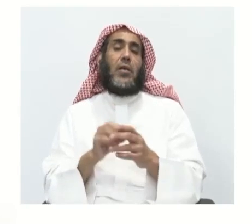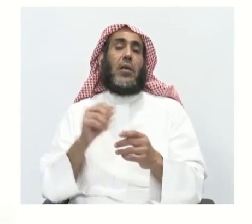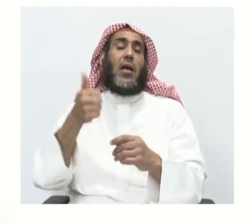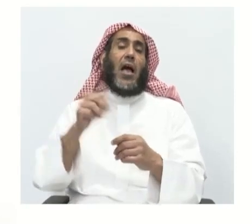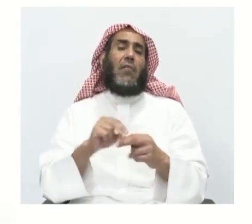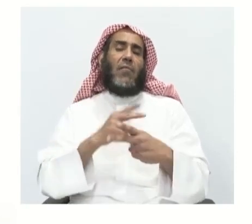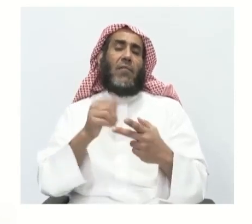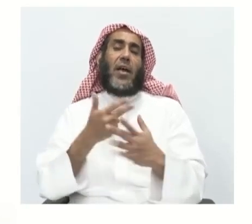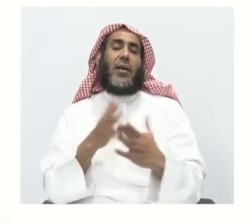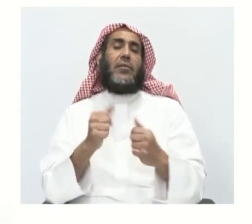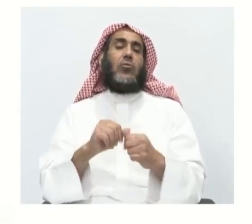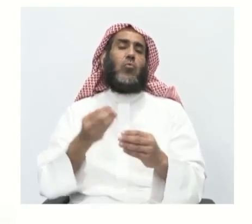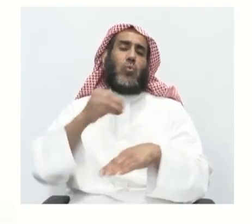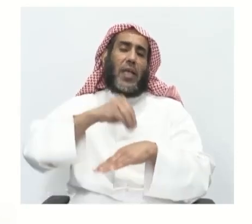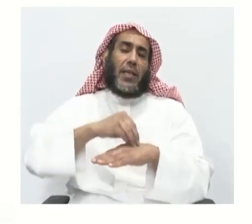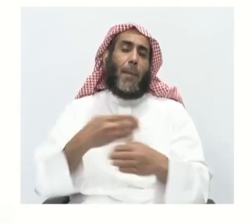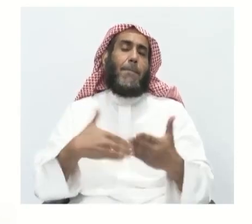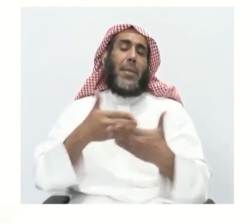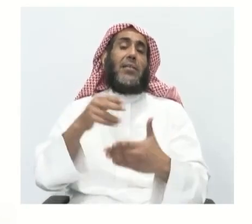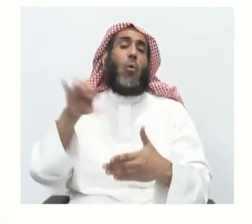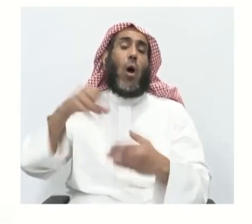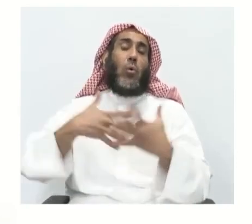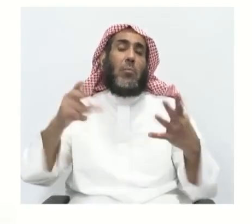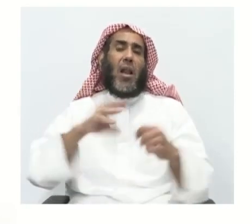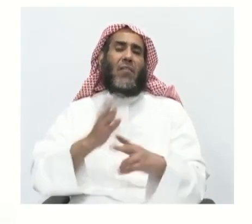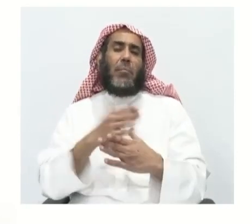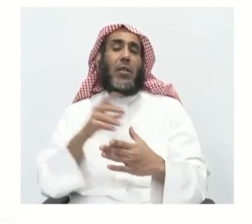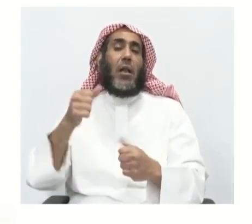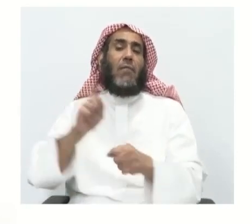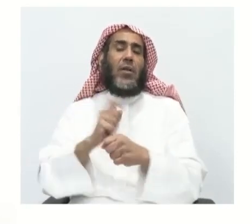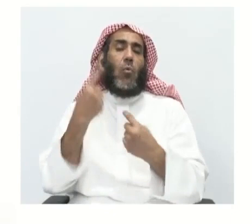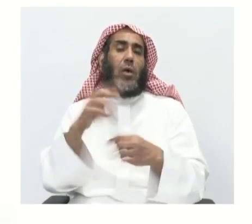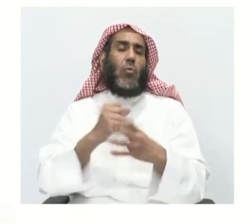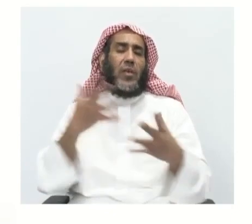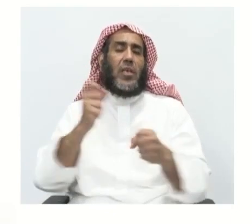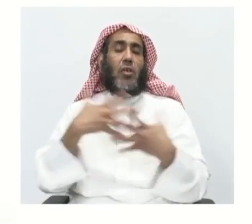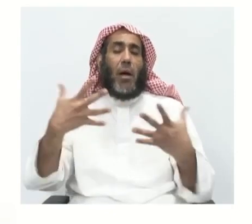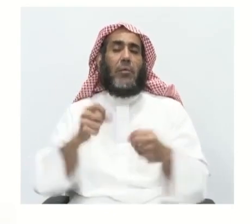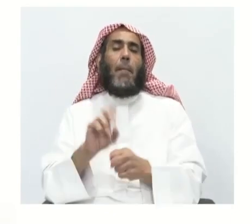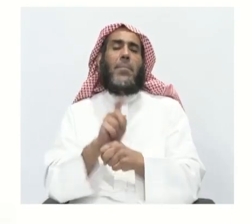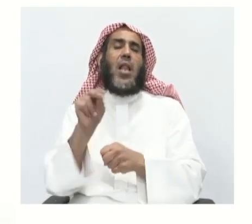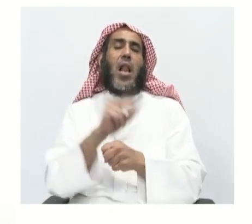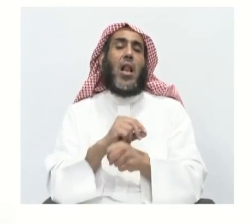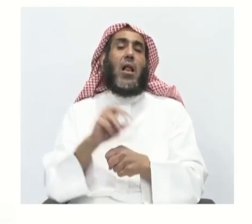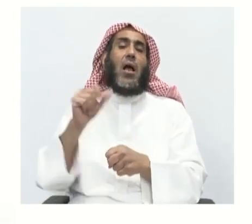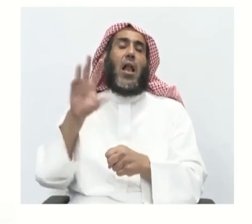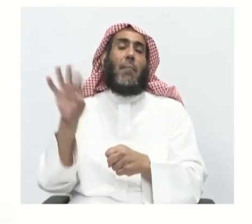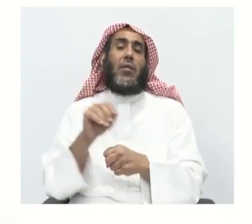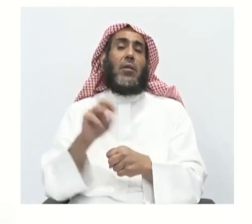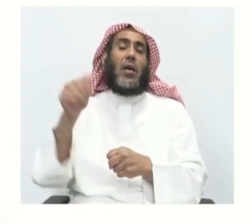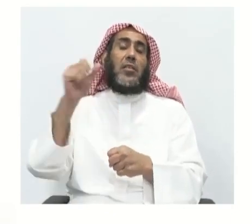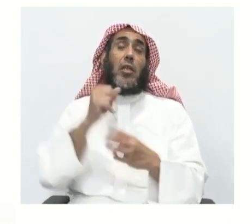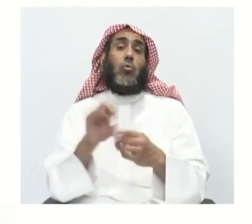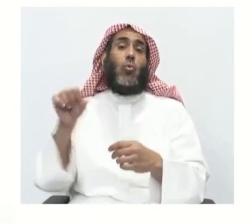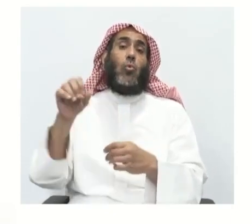الف الفارقه وهي الف تزاد بعد واو الجماعه في الافعال الفرق بين الفعل الواحد وفعل الجماعه مثل الامثله هذه انت